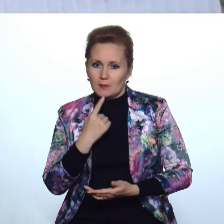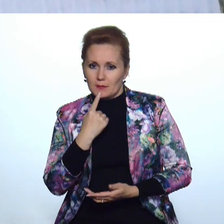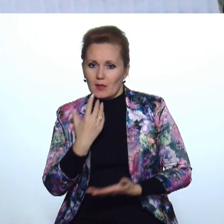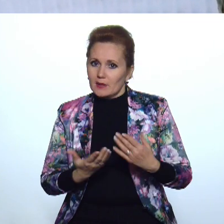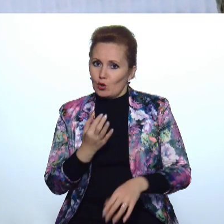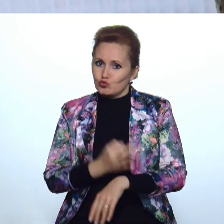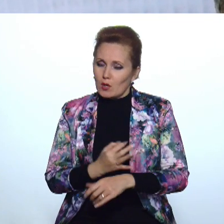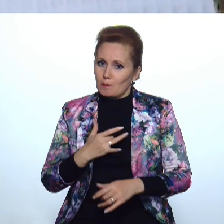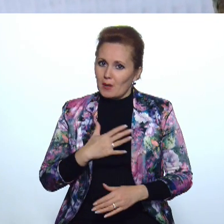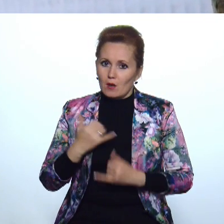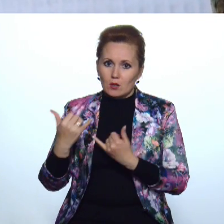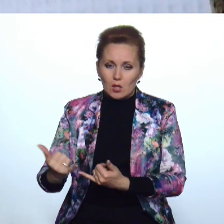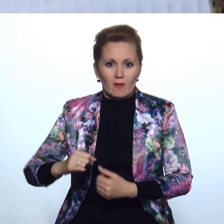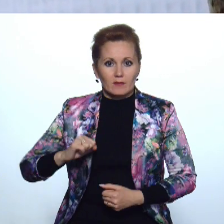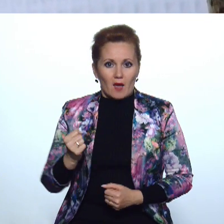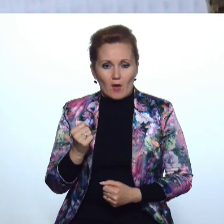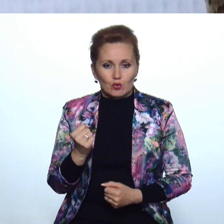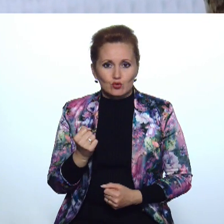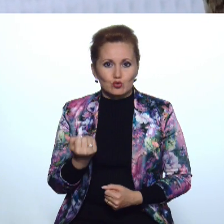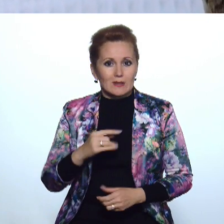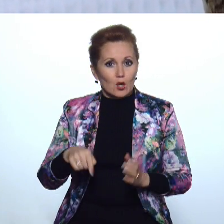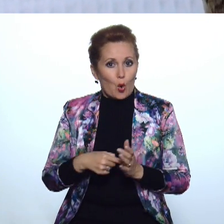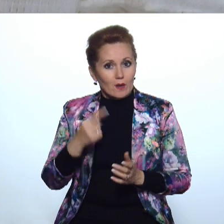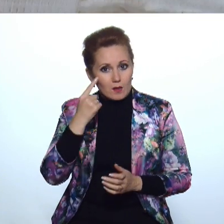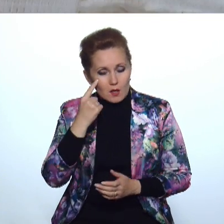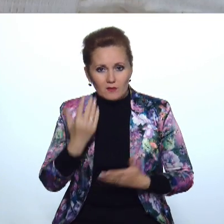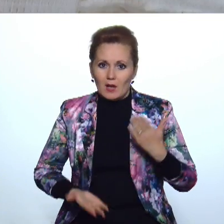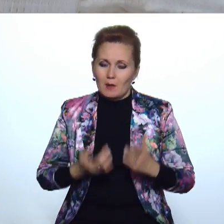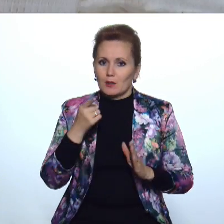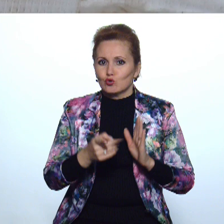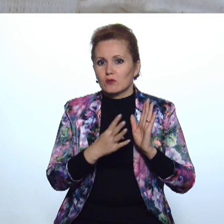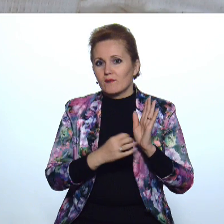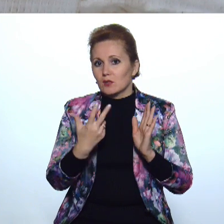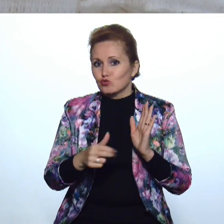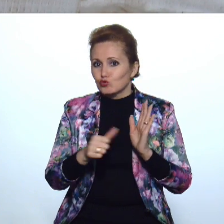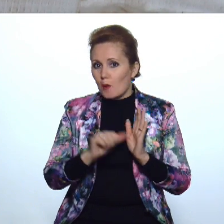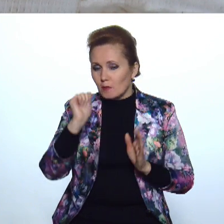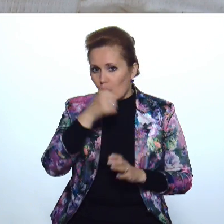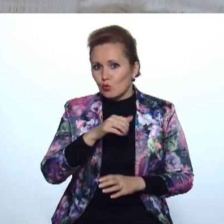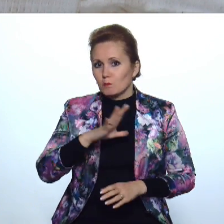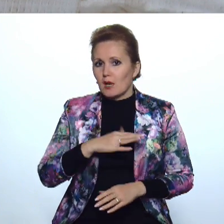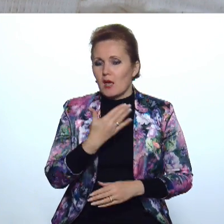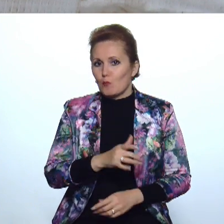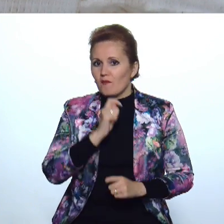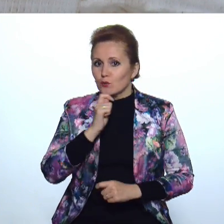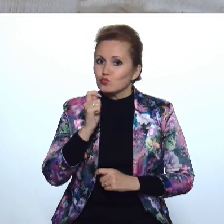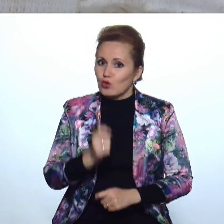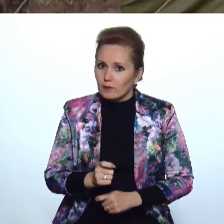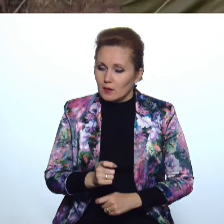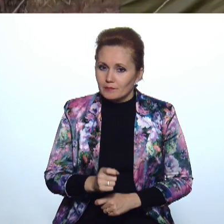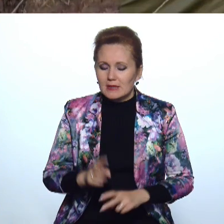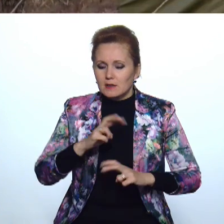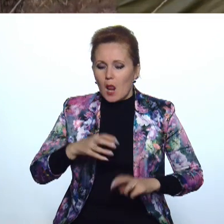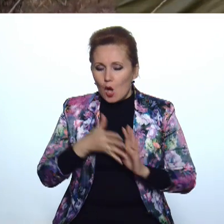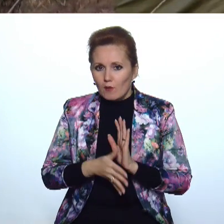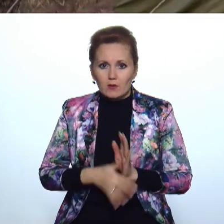Либо часы принадлежали товарищу Мигалю из города Глазова, либо в 1936 году были ему там вручены.